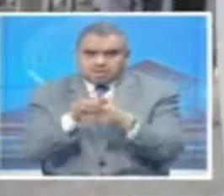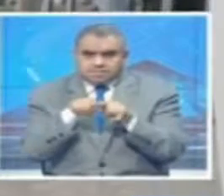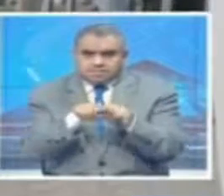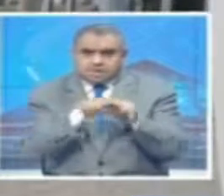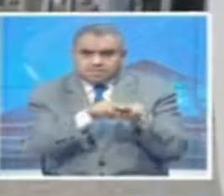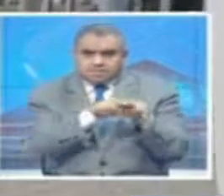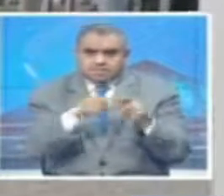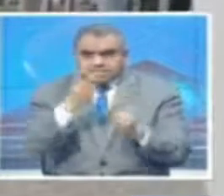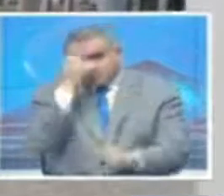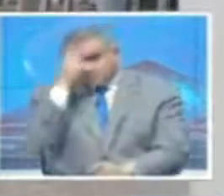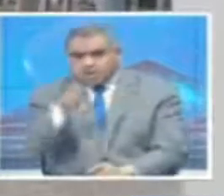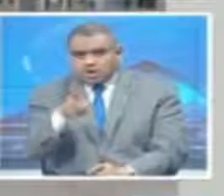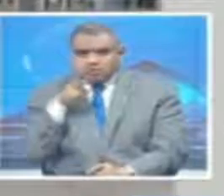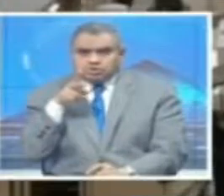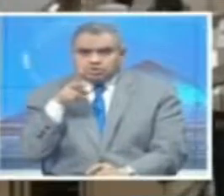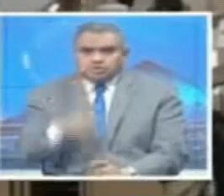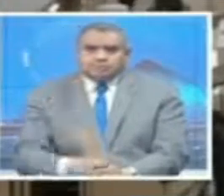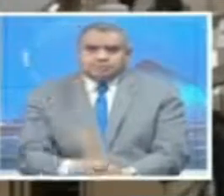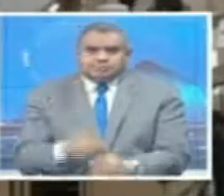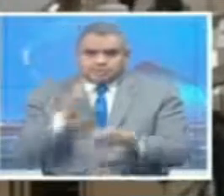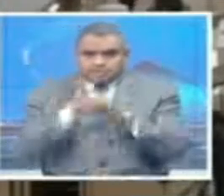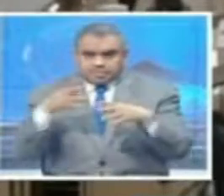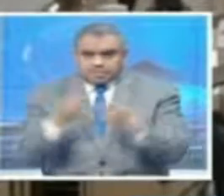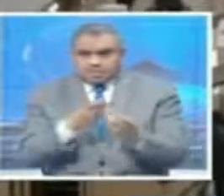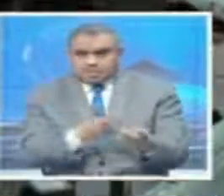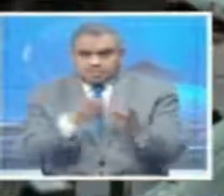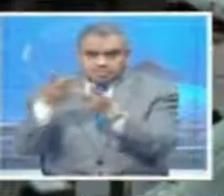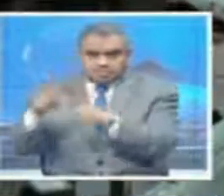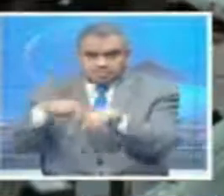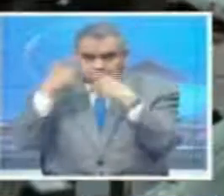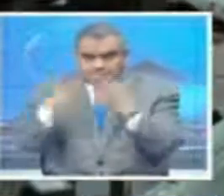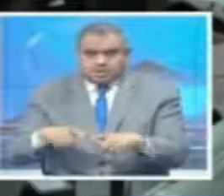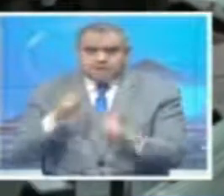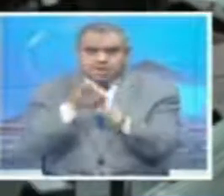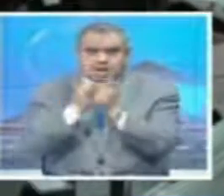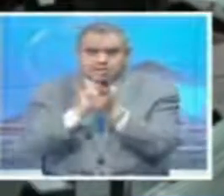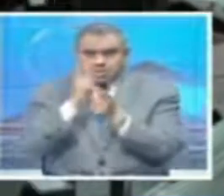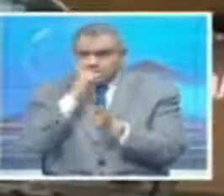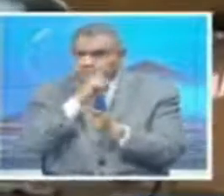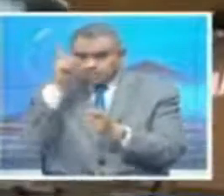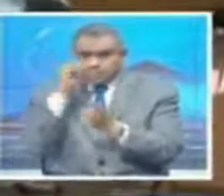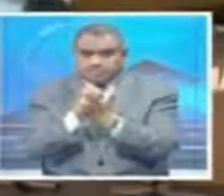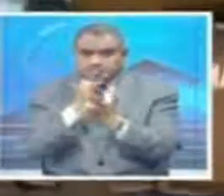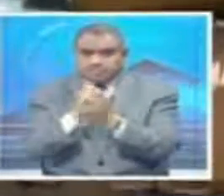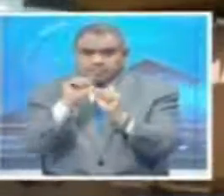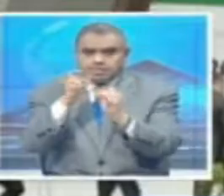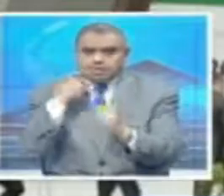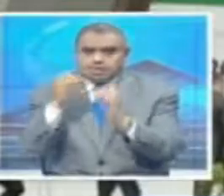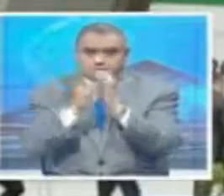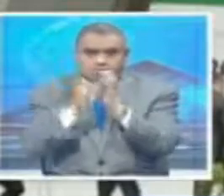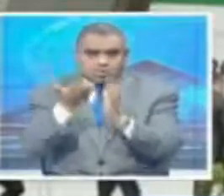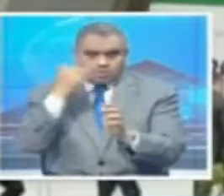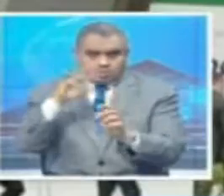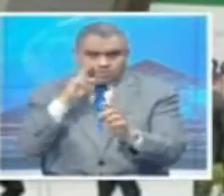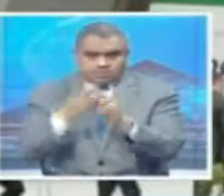نافدكس 2021. وقد استضافتهما العاصمة الإماراتية أبوظبي خلال الأيام الماضية، حيث